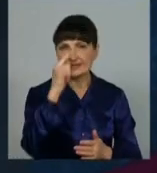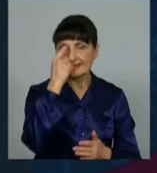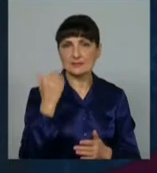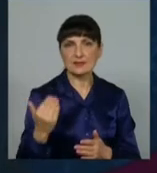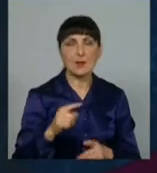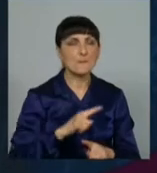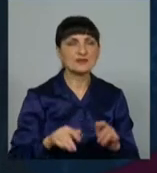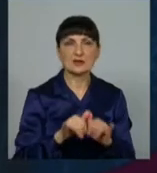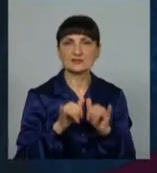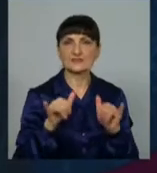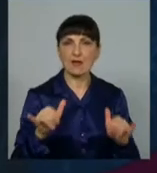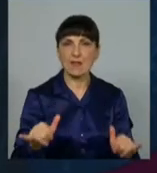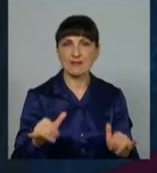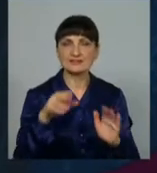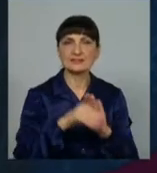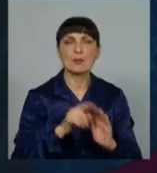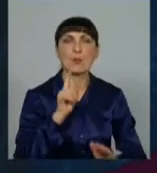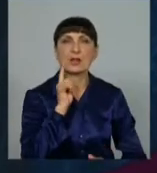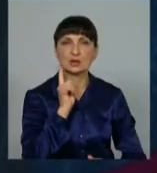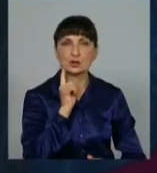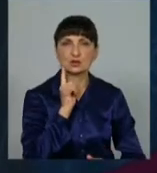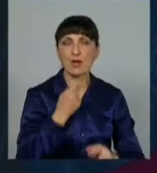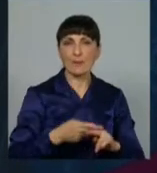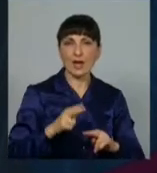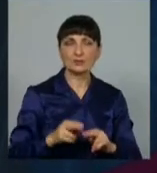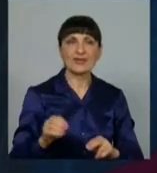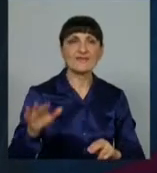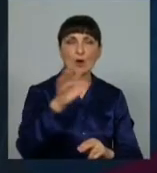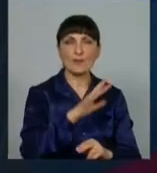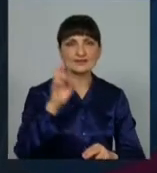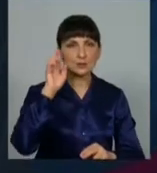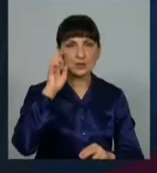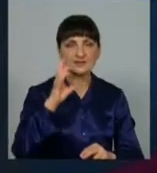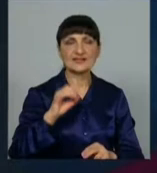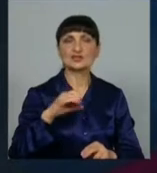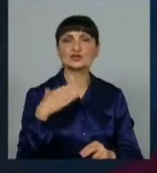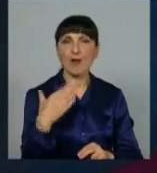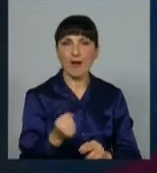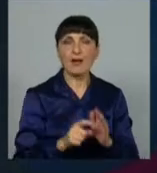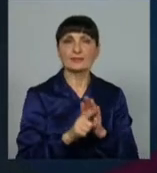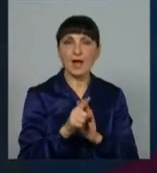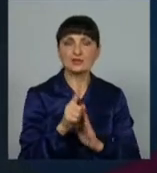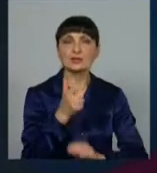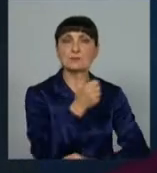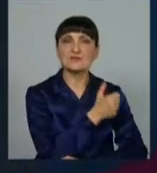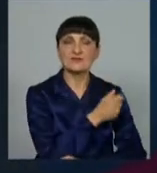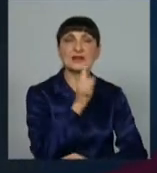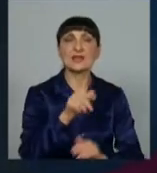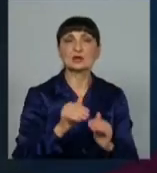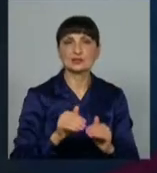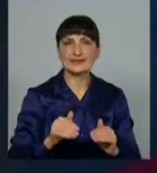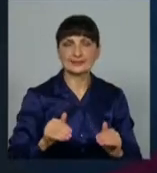заболевания быстро распространяется и среди молодежи. Поэтому европейские страны и Соединенные Штаты начали ставить прививки даже